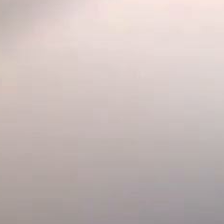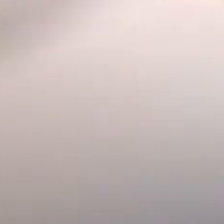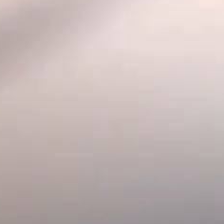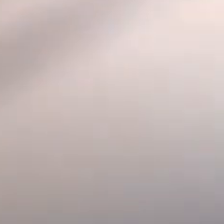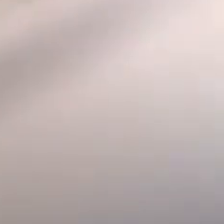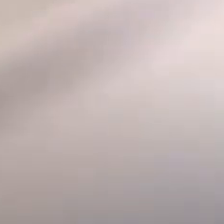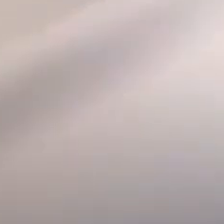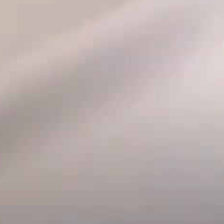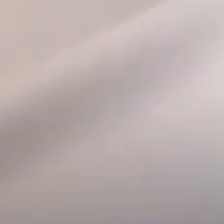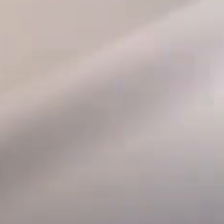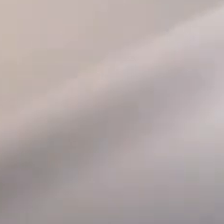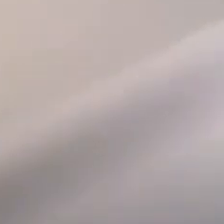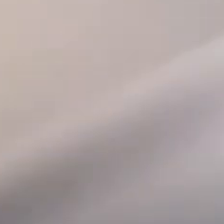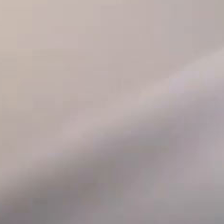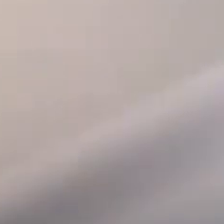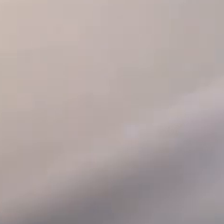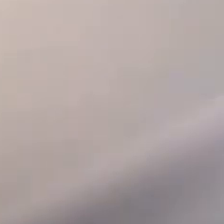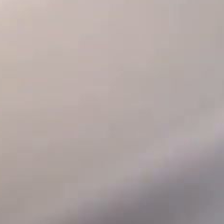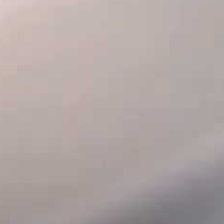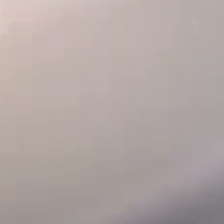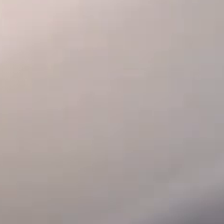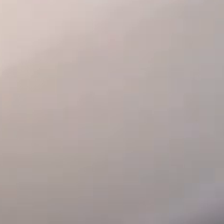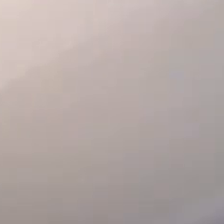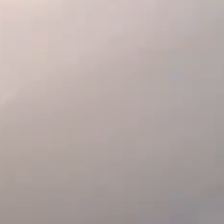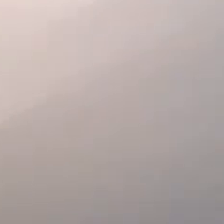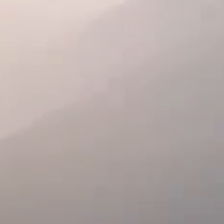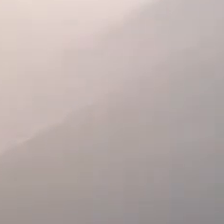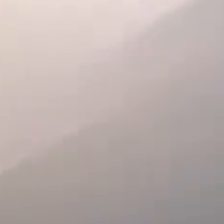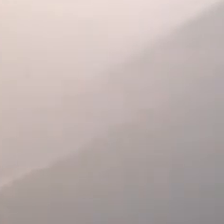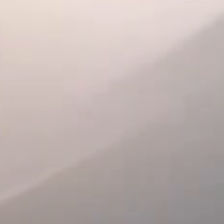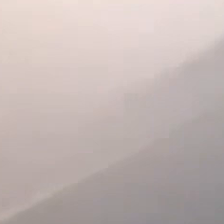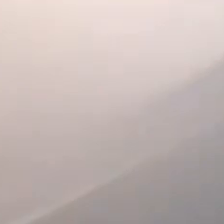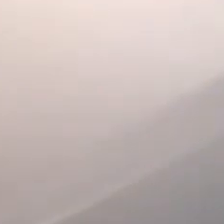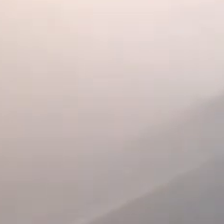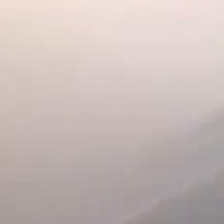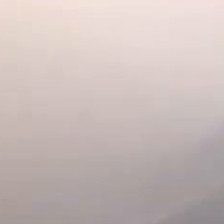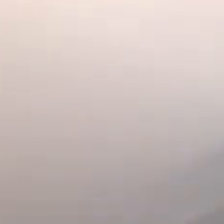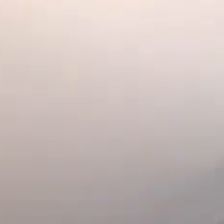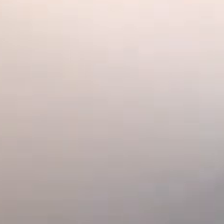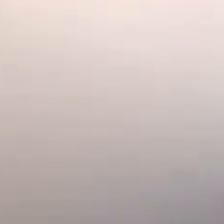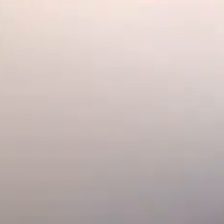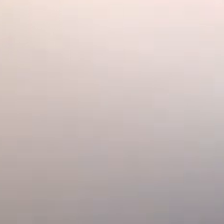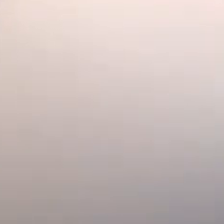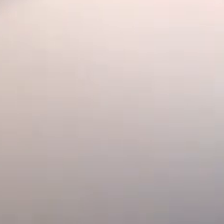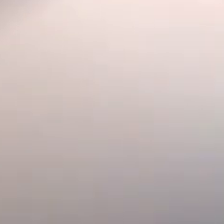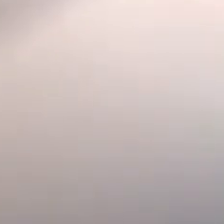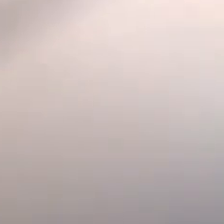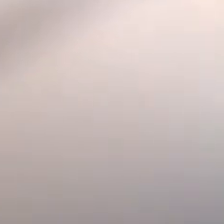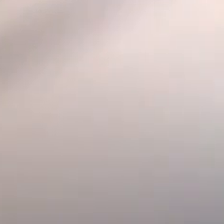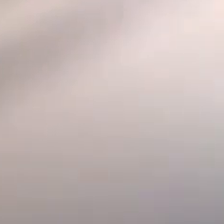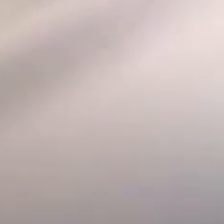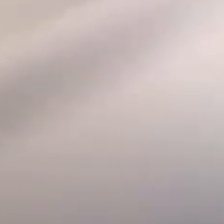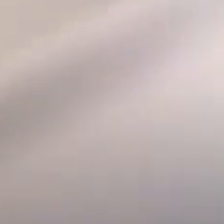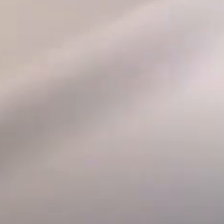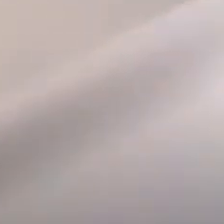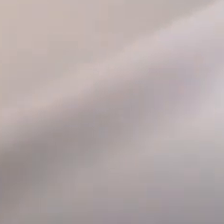kayo sa aming YouTube channel. Para sa mga kapuso abroad, pwede nyo rin kaming makasama sa GMA Pinoy